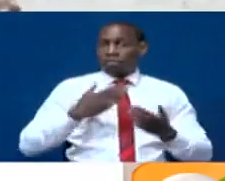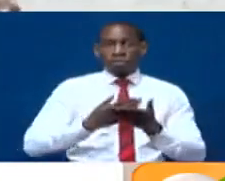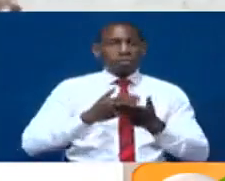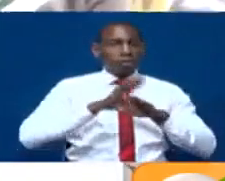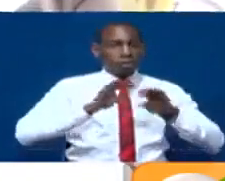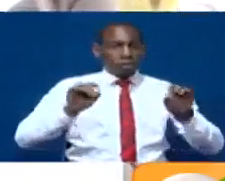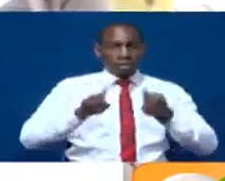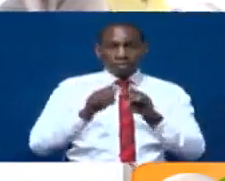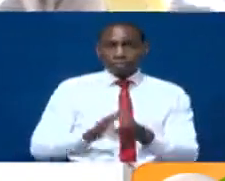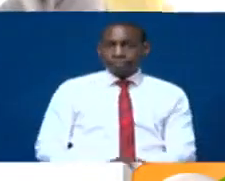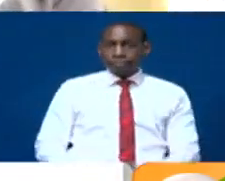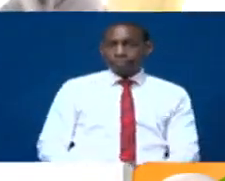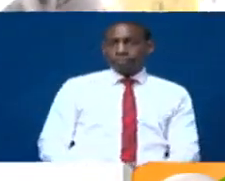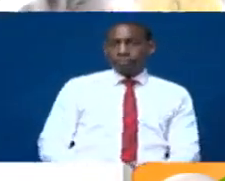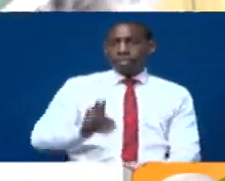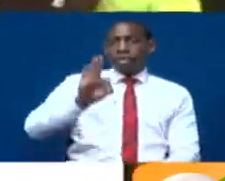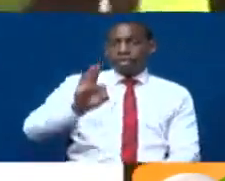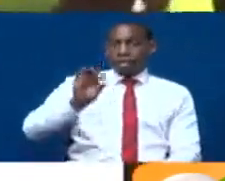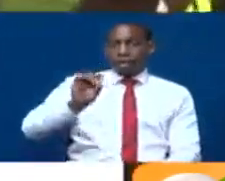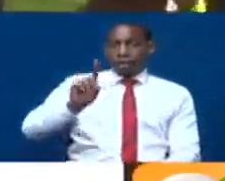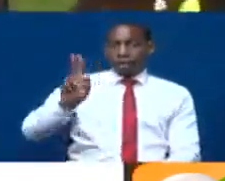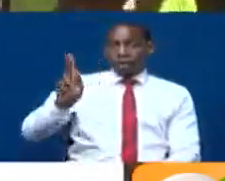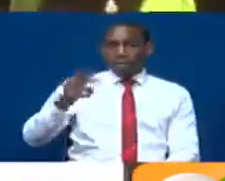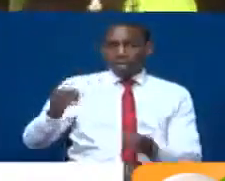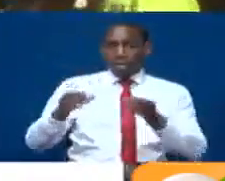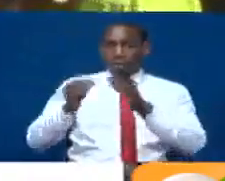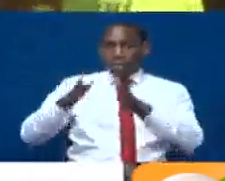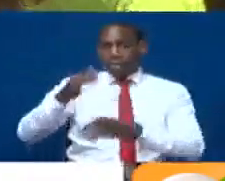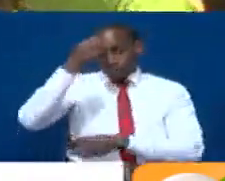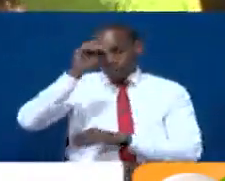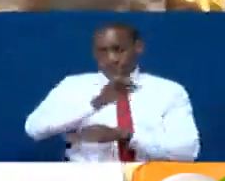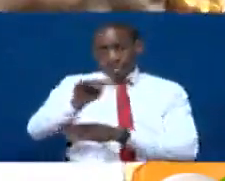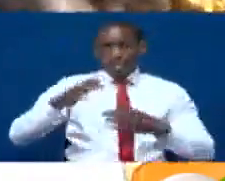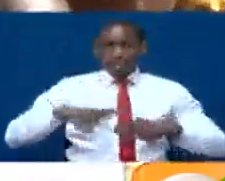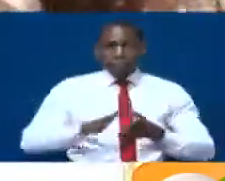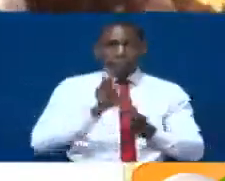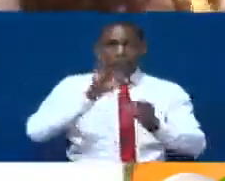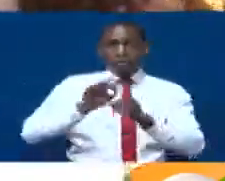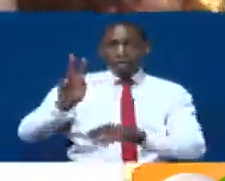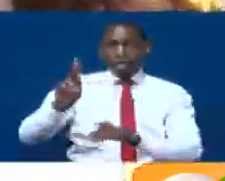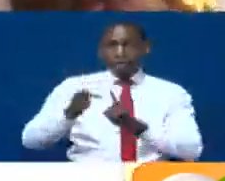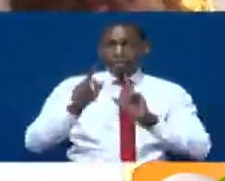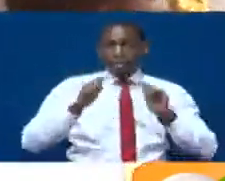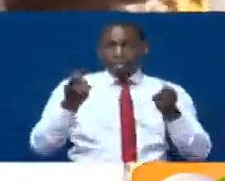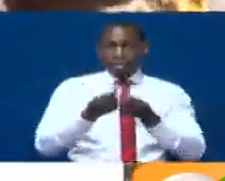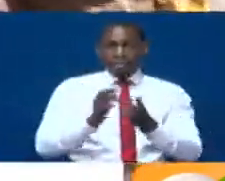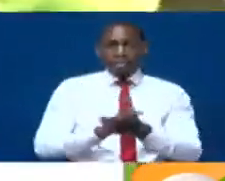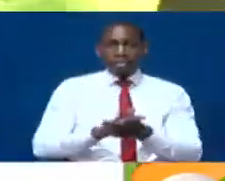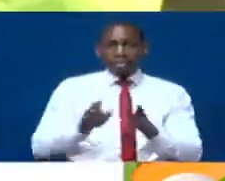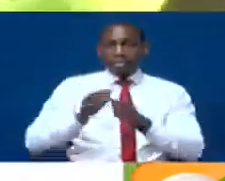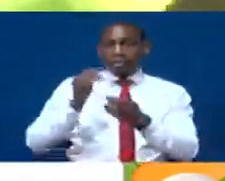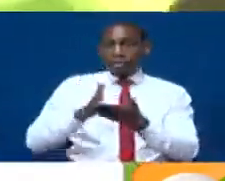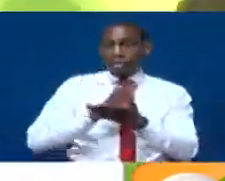imeharibika. Food Kenya party leader Moses Wetangula asked Busia residents to vote for the Kenya Kwanza team for their share